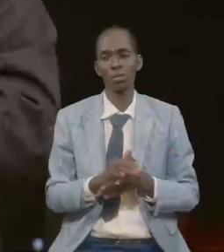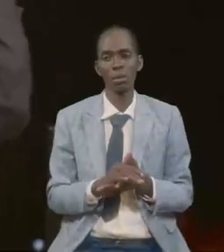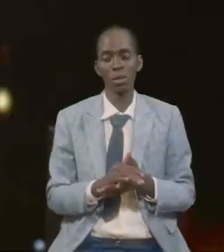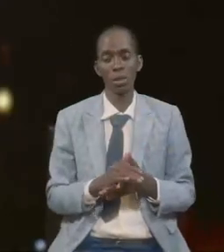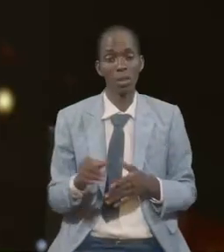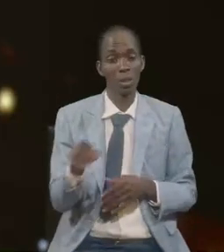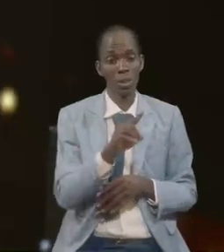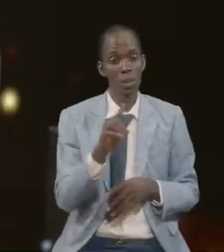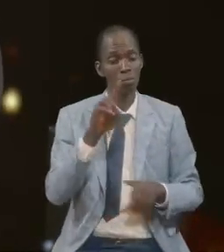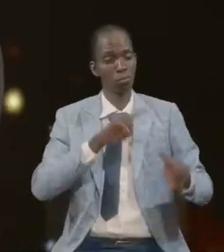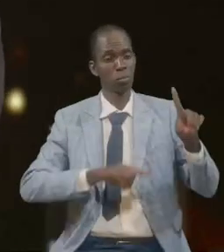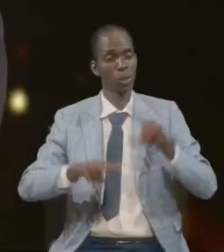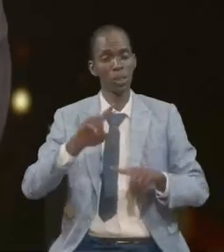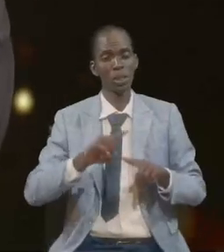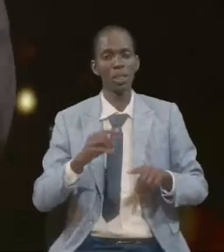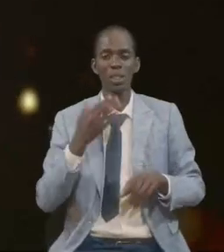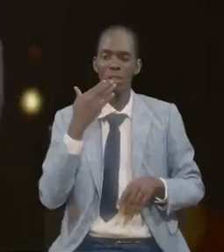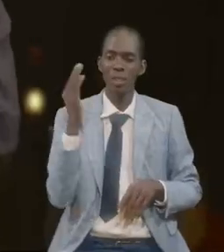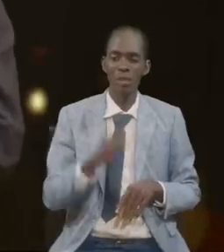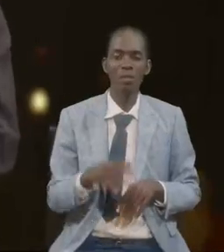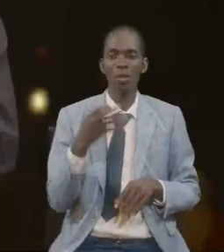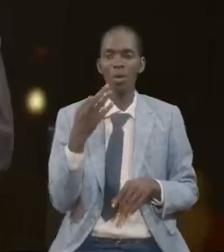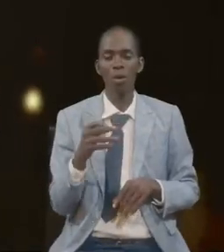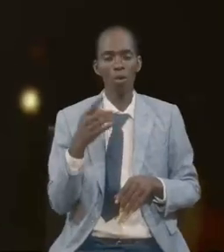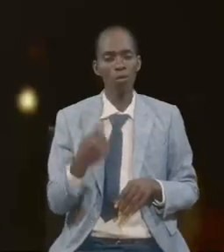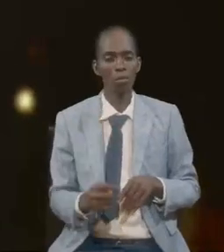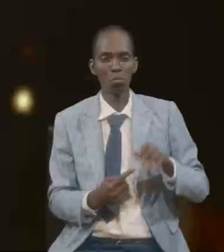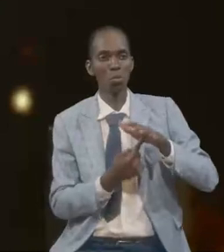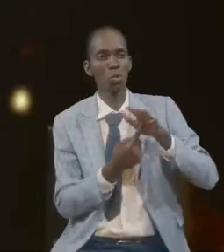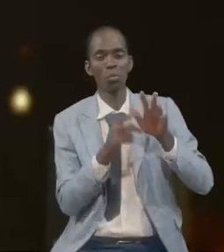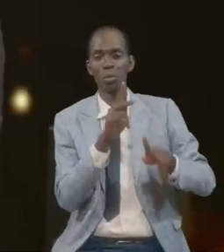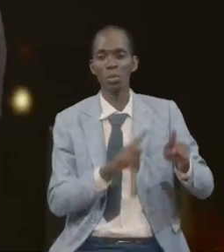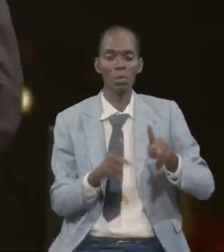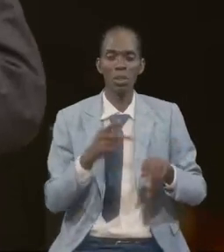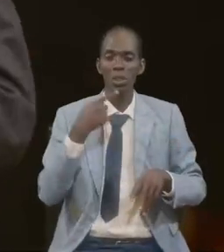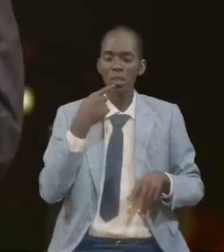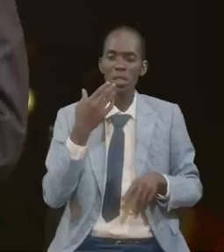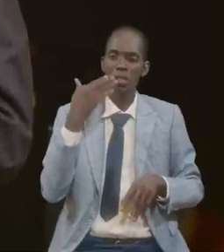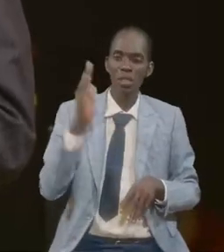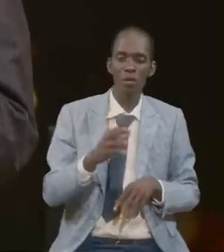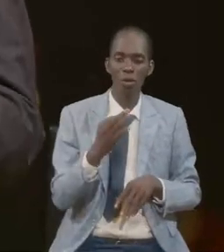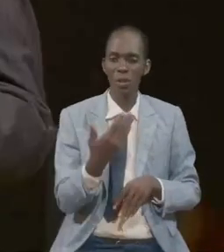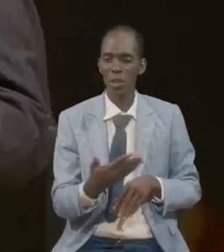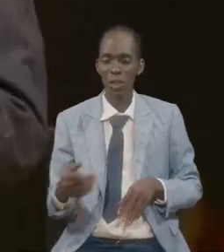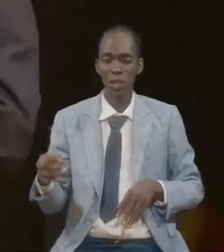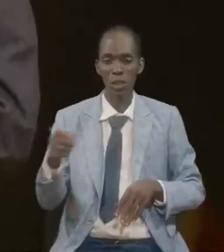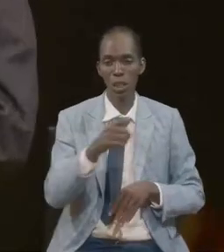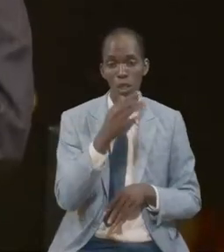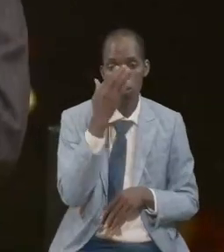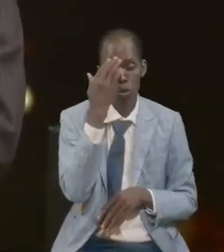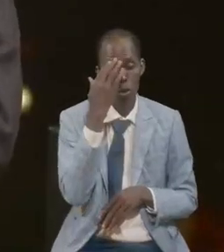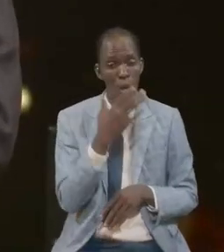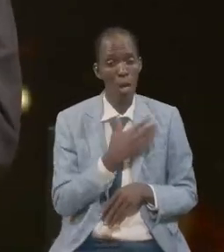autorités, ils parlent mal des autorités, ils parlent mal des grands, des choses qu'ils ne savent pas.